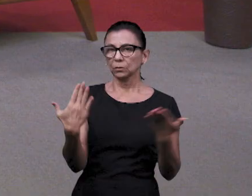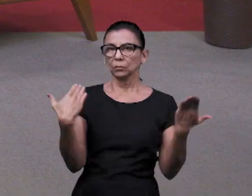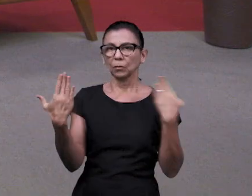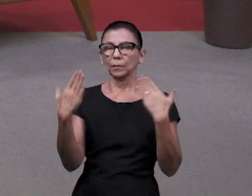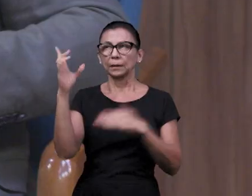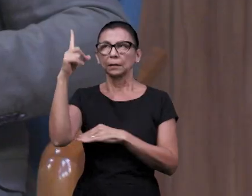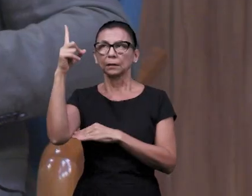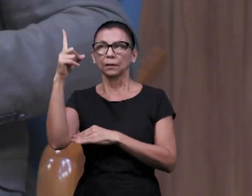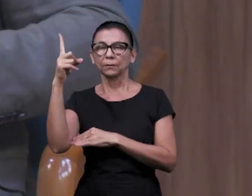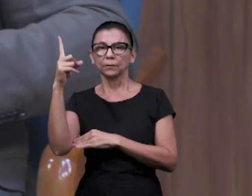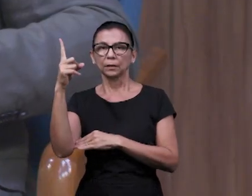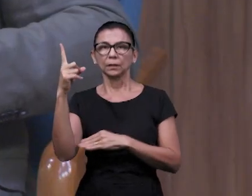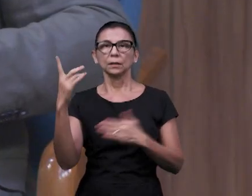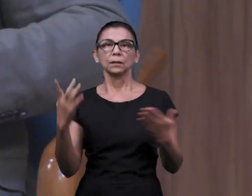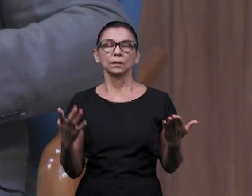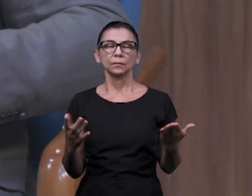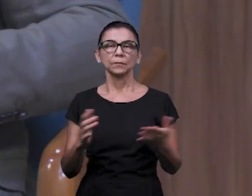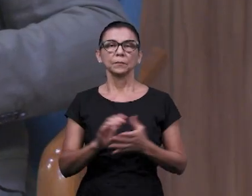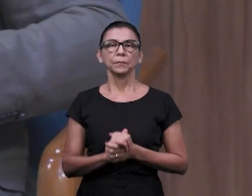Jésus,